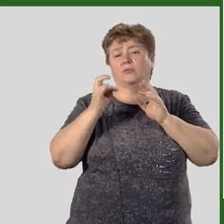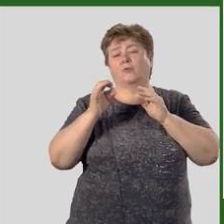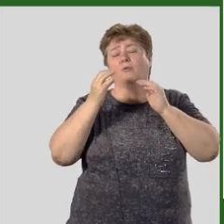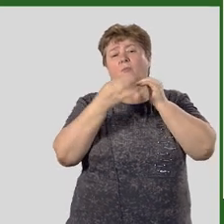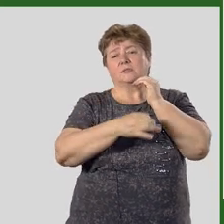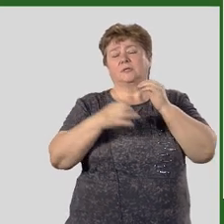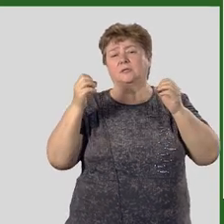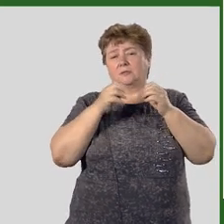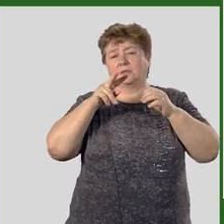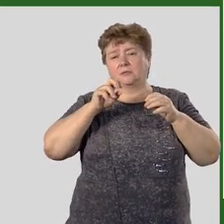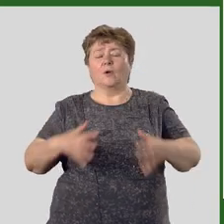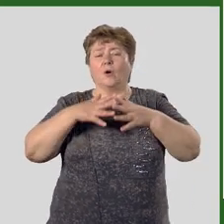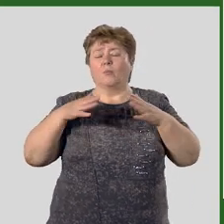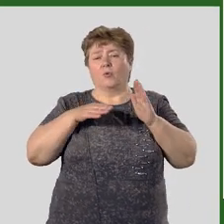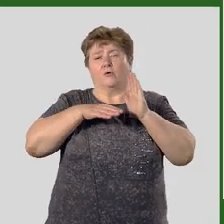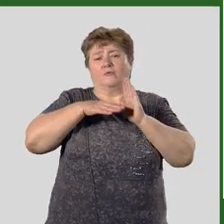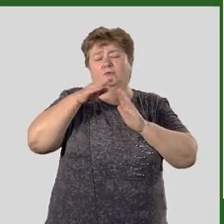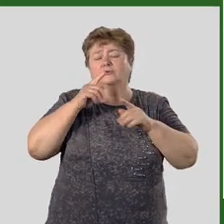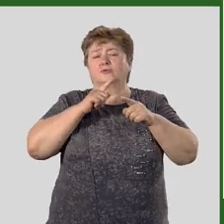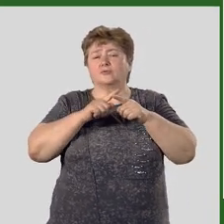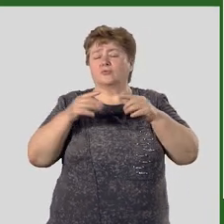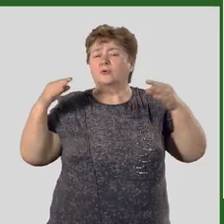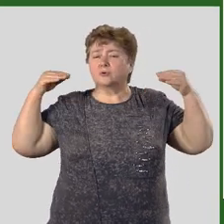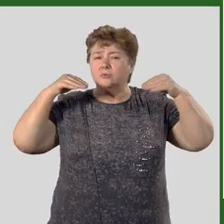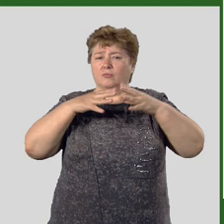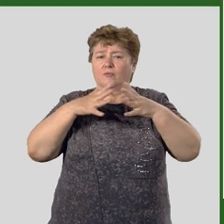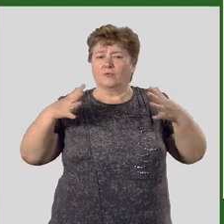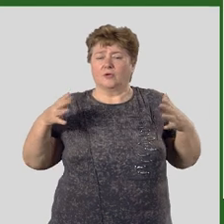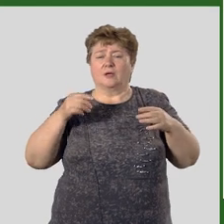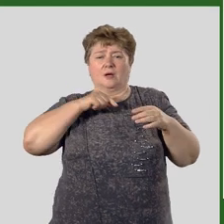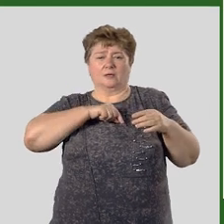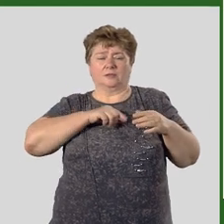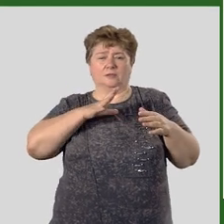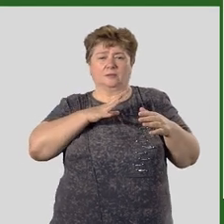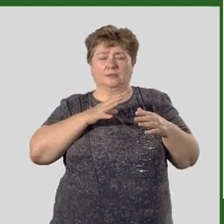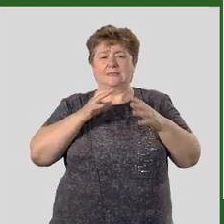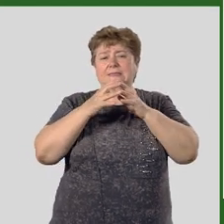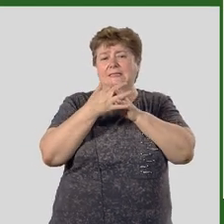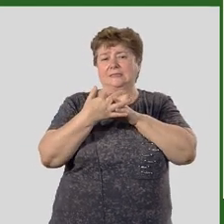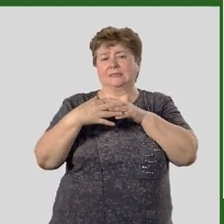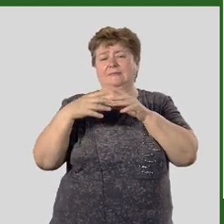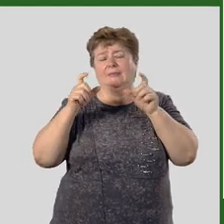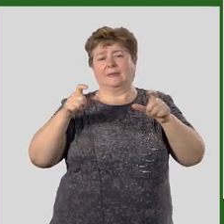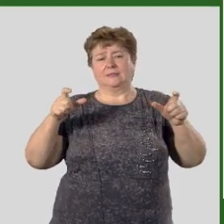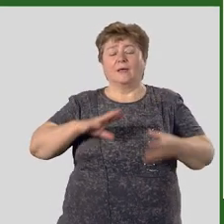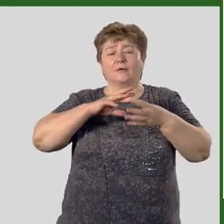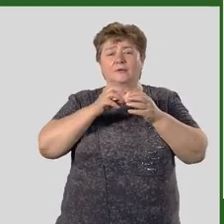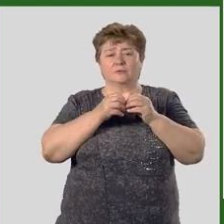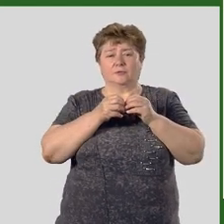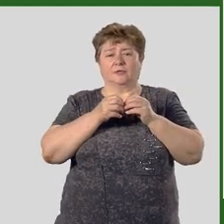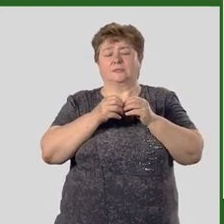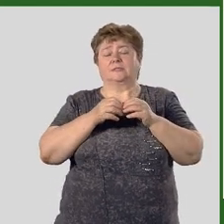последнее десятилетие более высокая скорость прироста была характерна для сельского населения. В